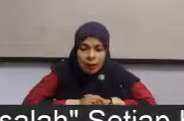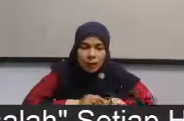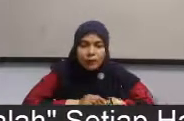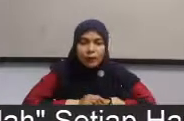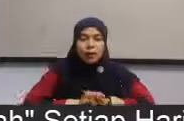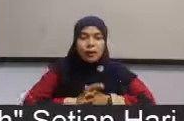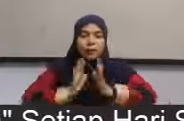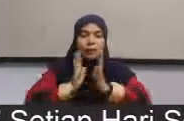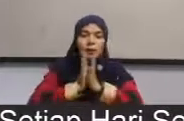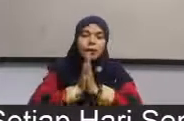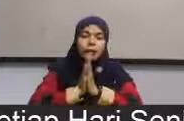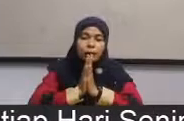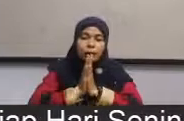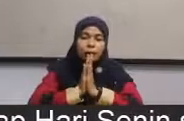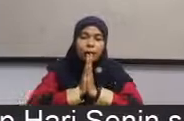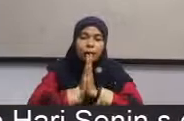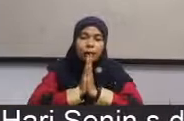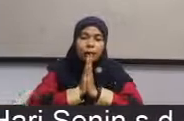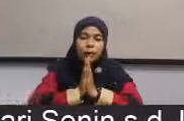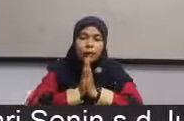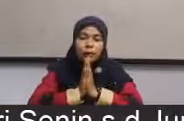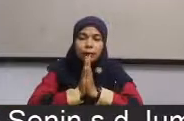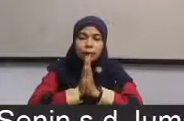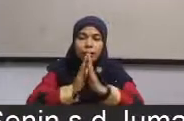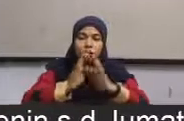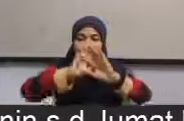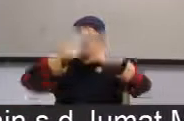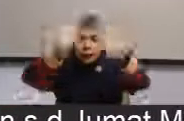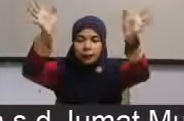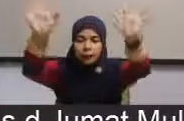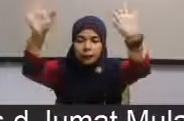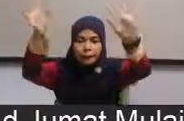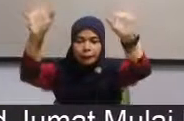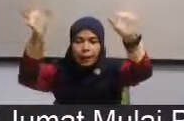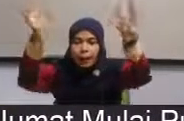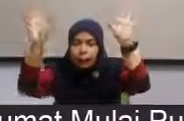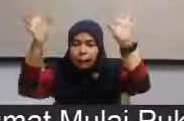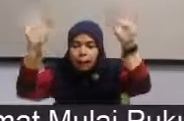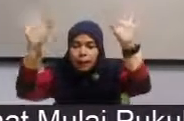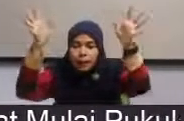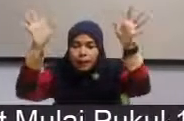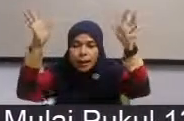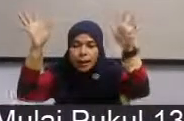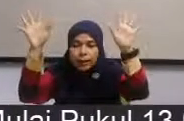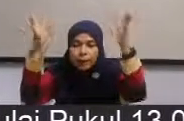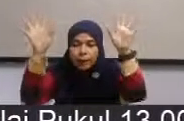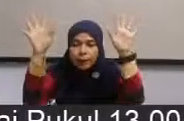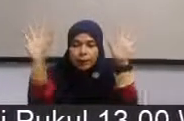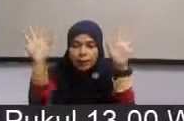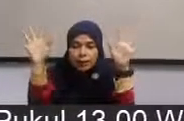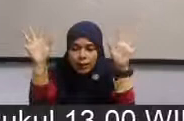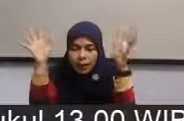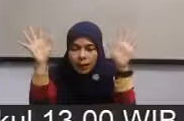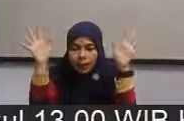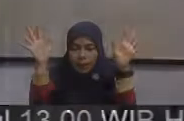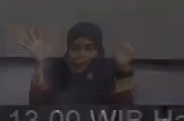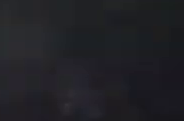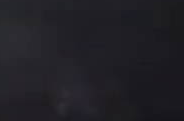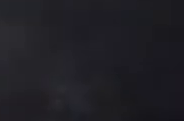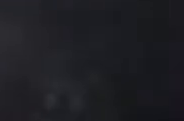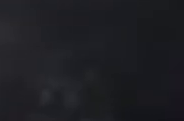wassalamualaikum warahmatullahi wabarakatuh Jangan lupa belajar jangan lupa belajar